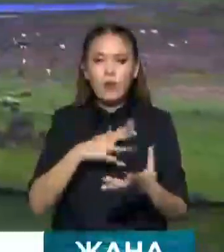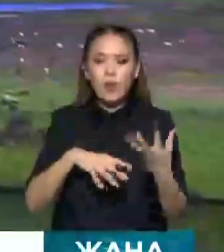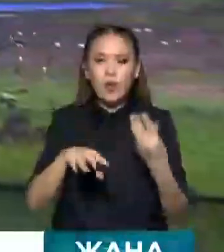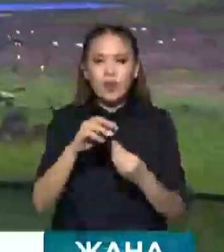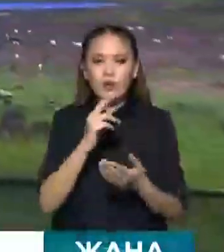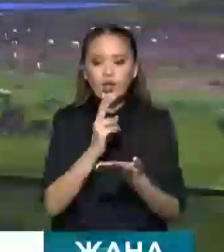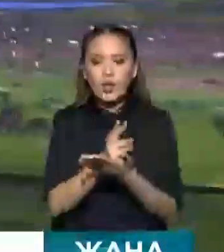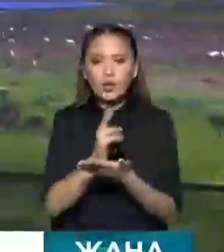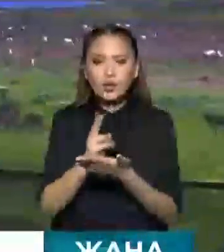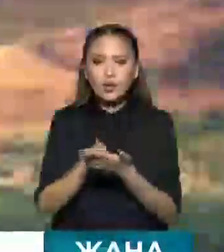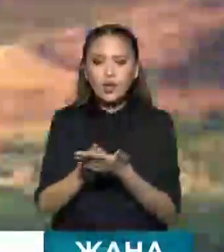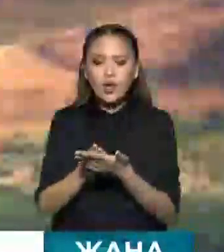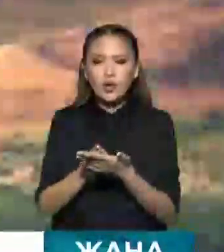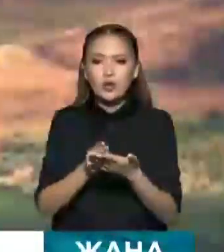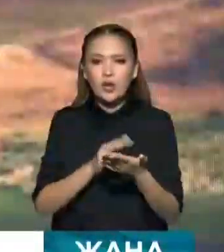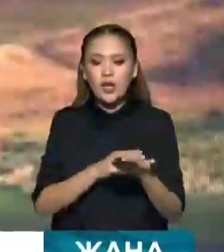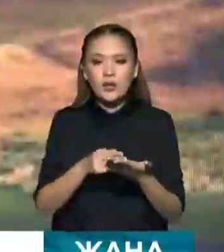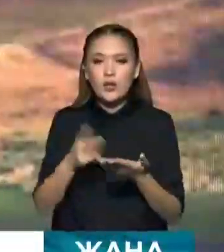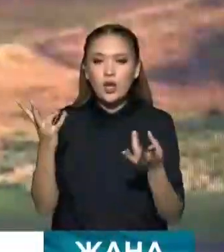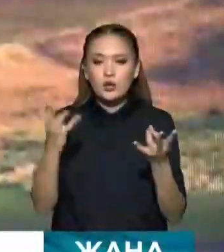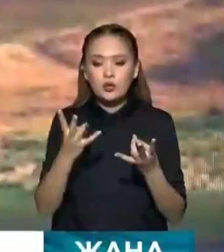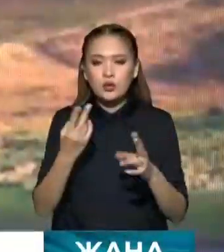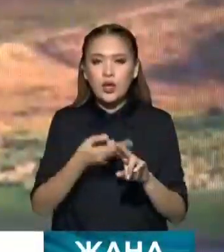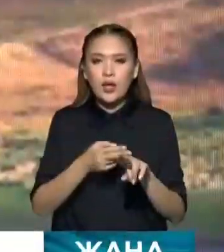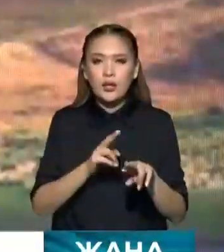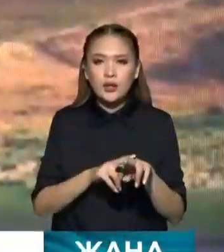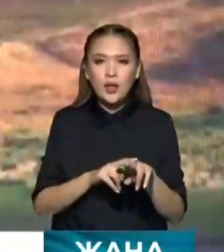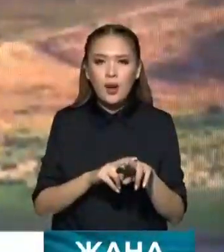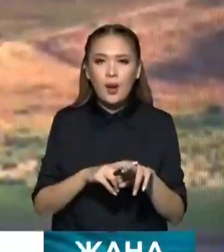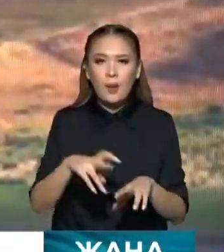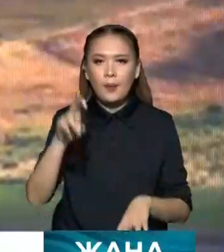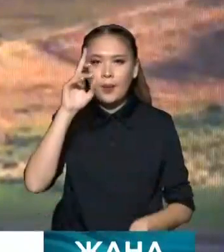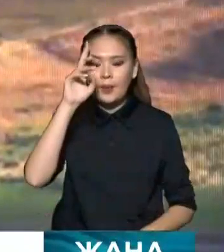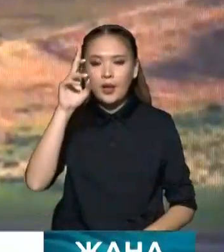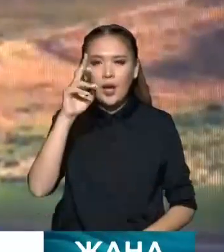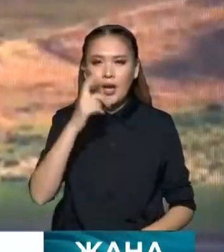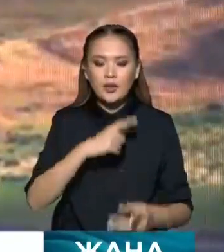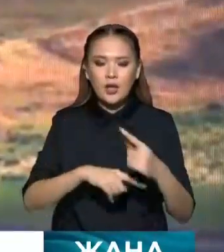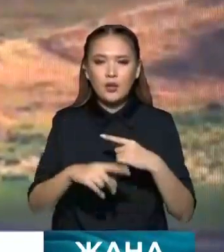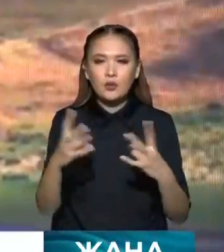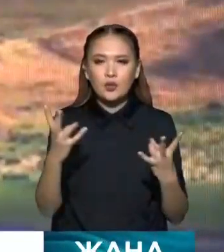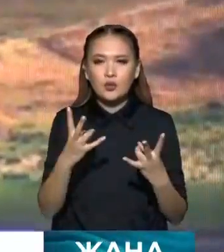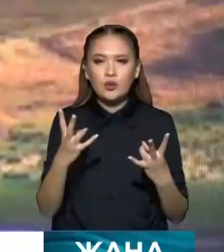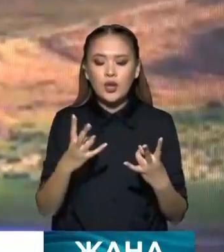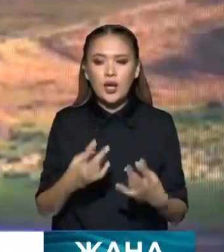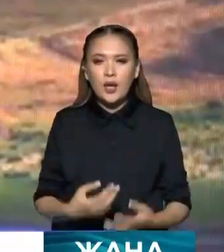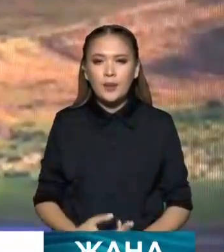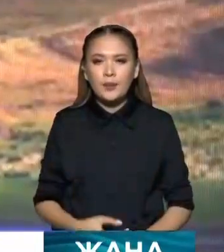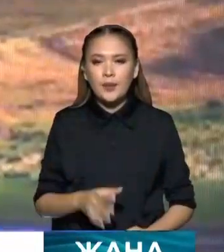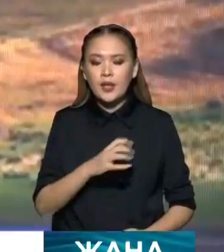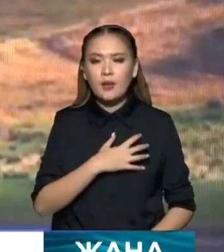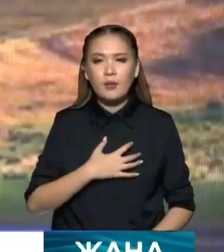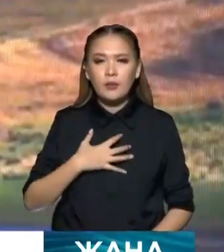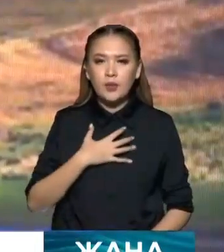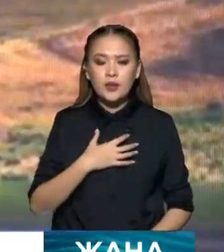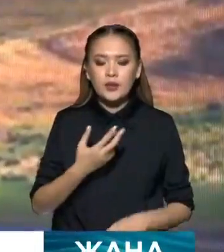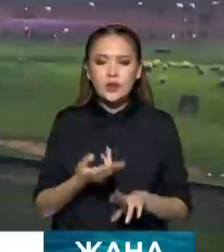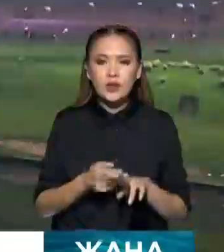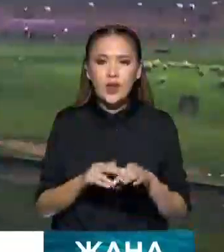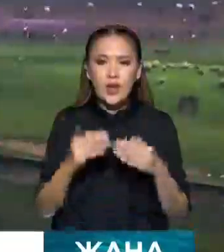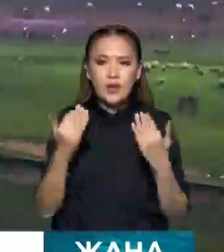мемлекетке дәлелдену керек және онан кейін сот арқылы мемлекетке қайту керек. Ең негізгісі қазіргі таңда